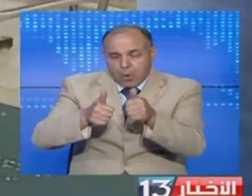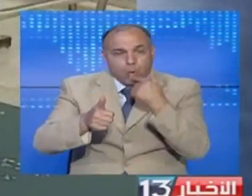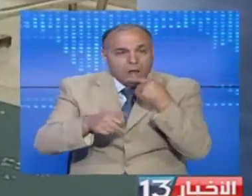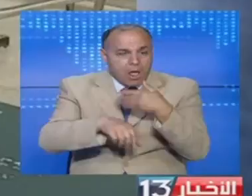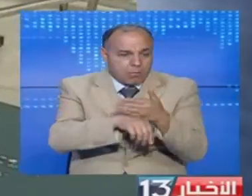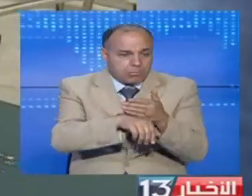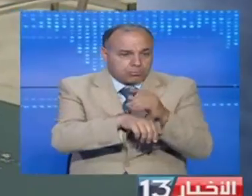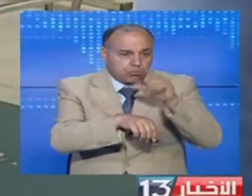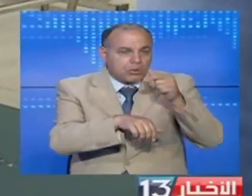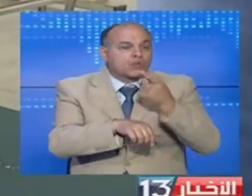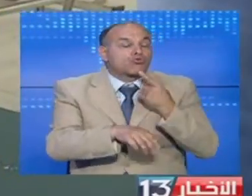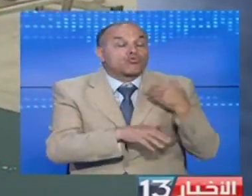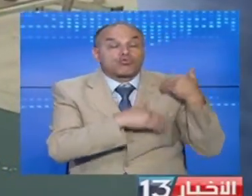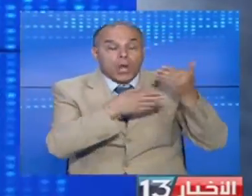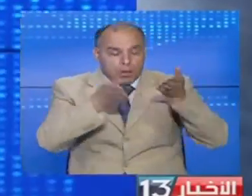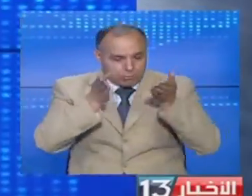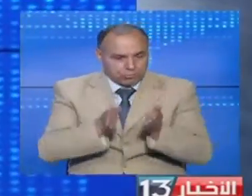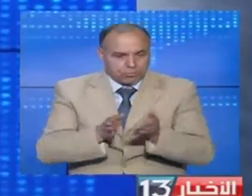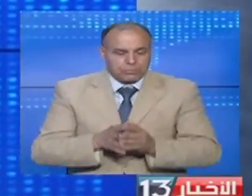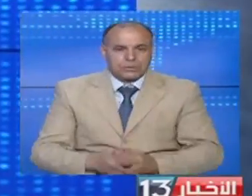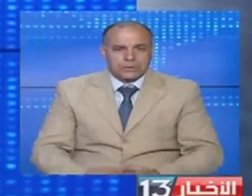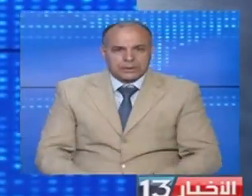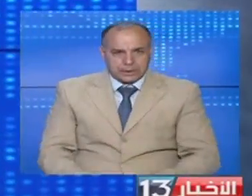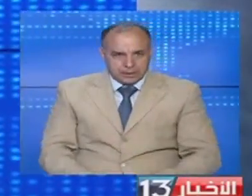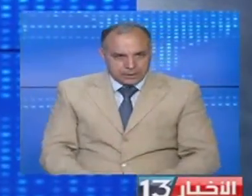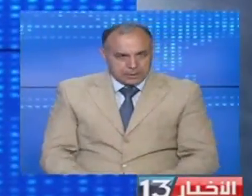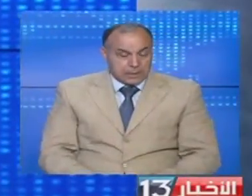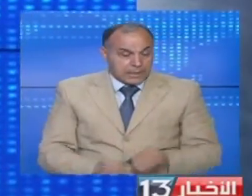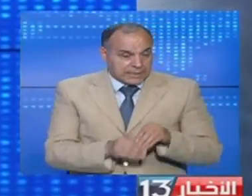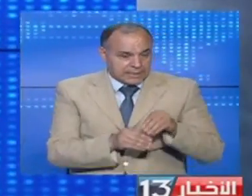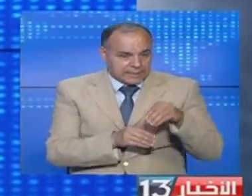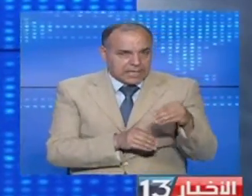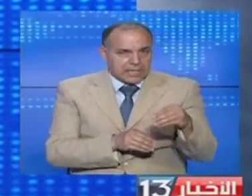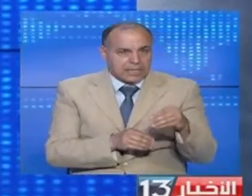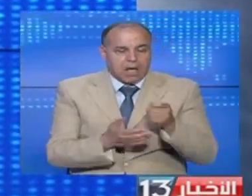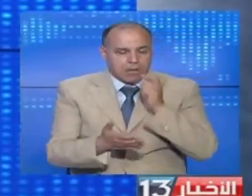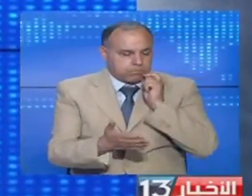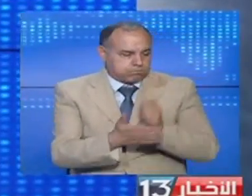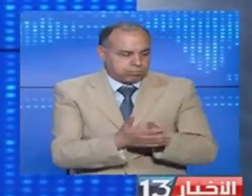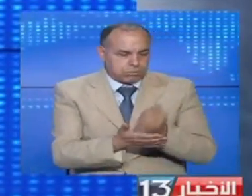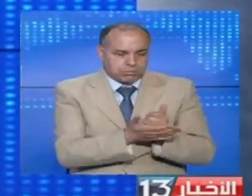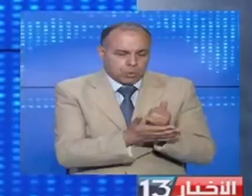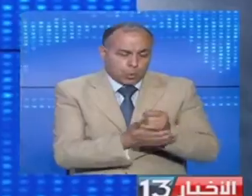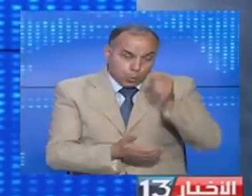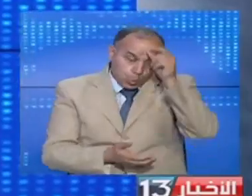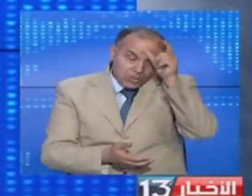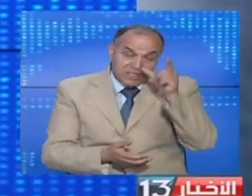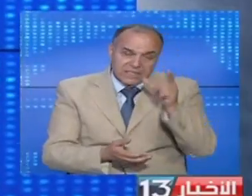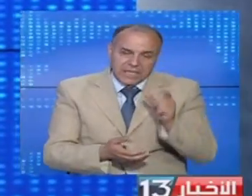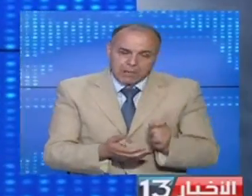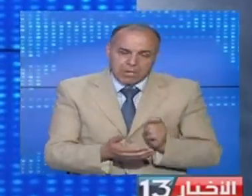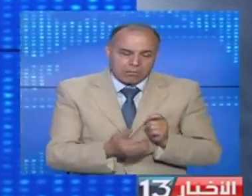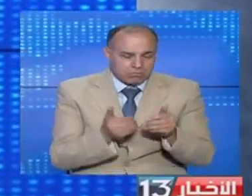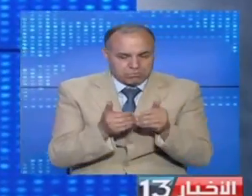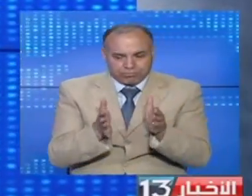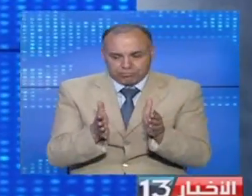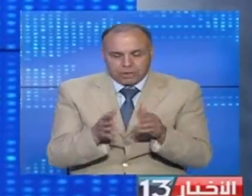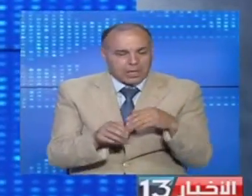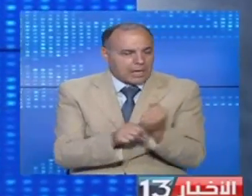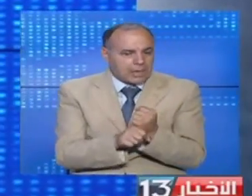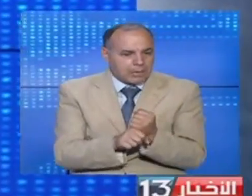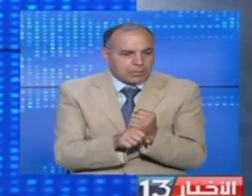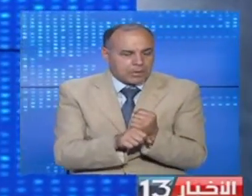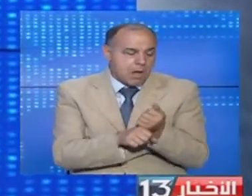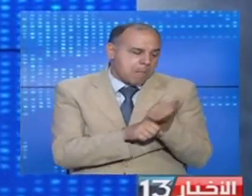خلال شهر استانفت القباضات الماليه بكامل ولايات الجمهوريه عملها